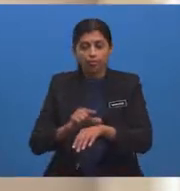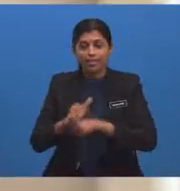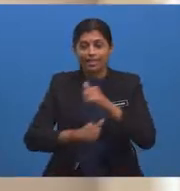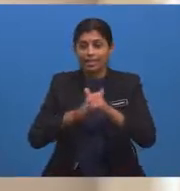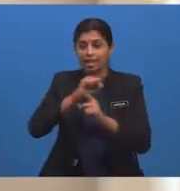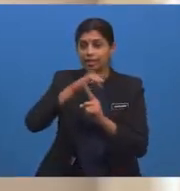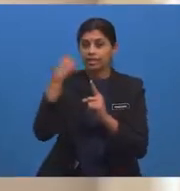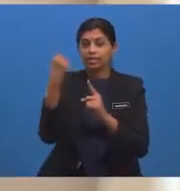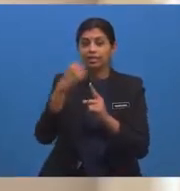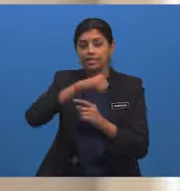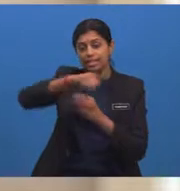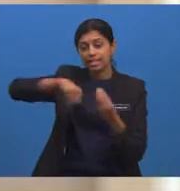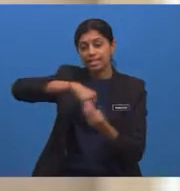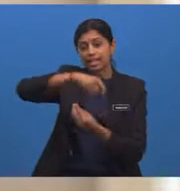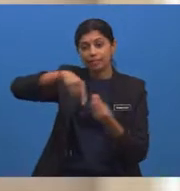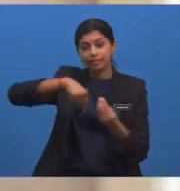dalam pertama,